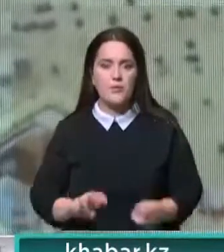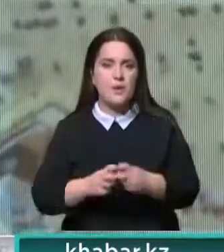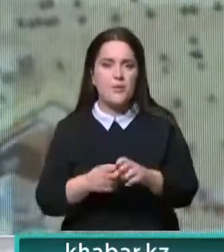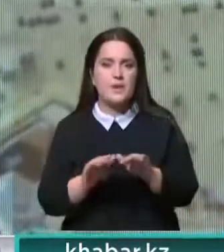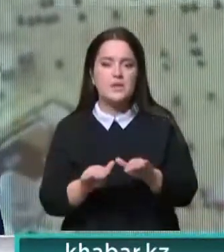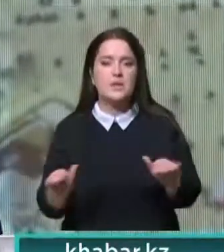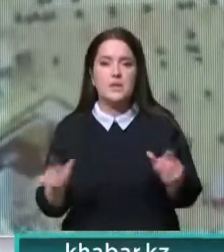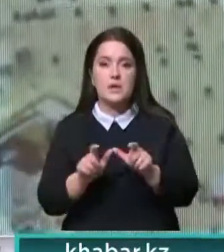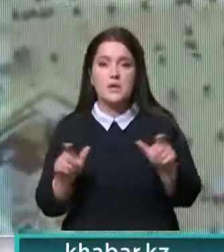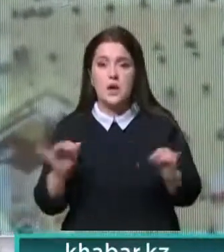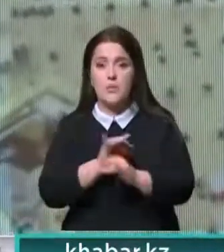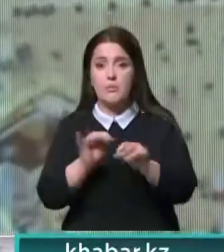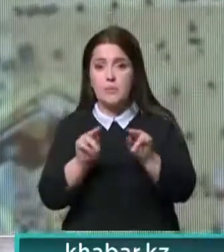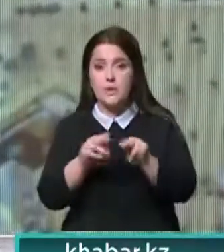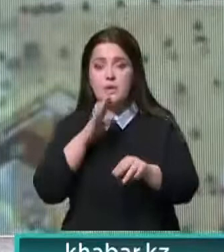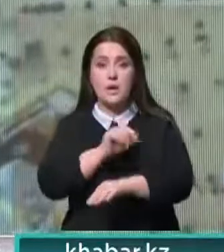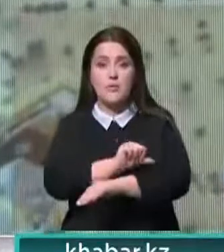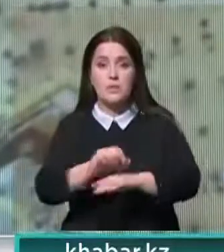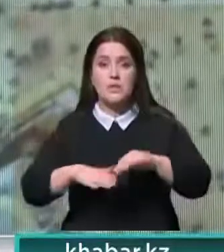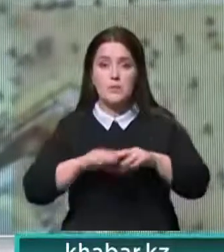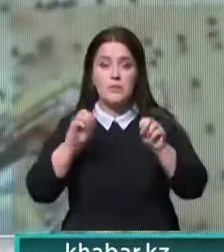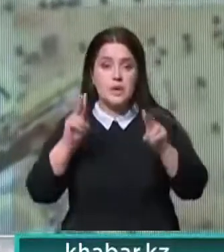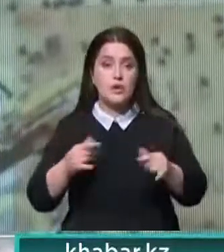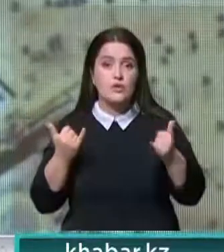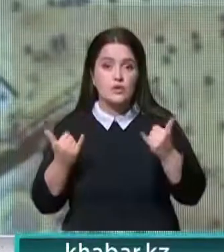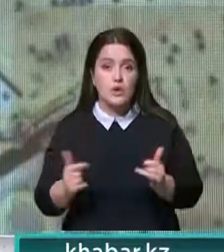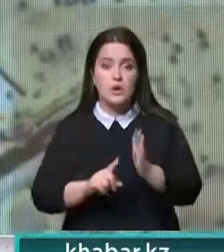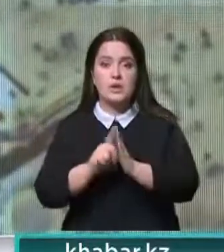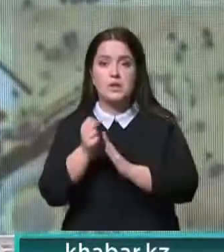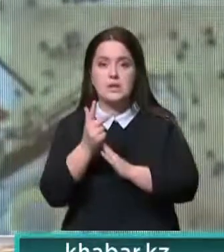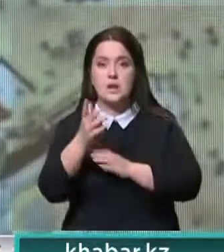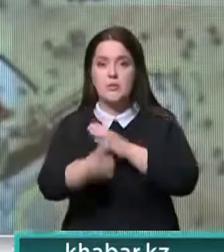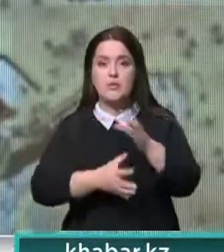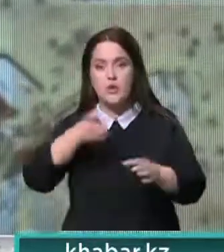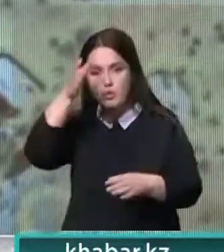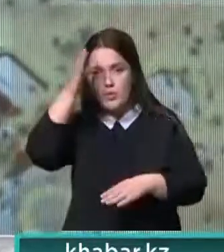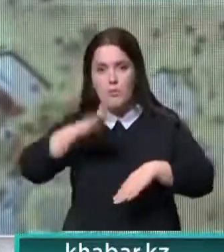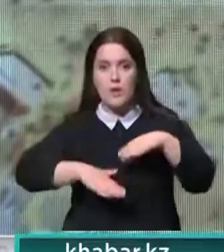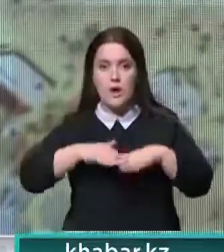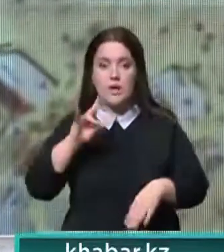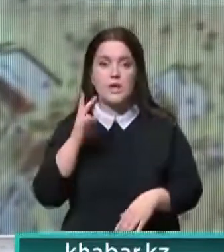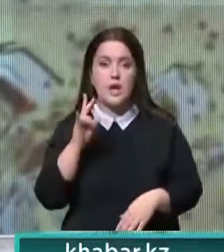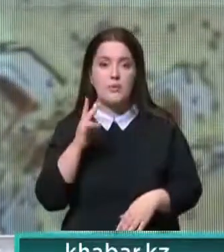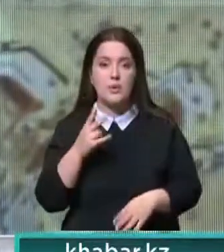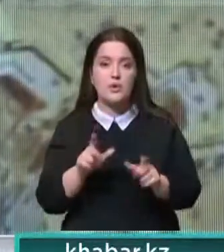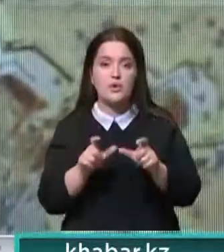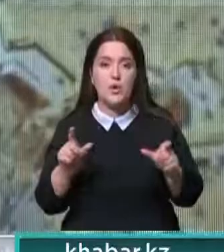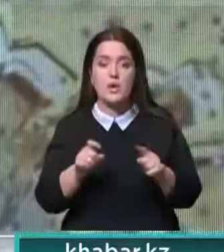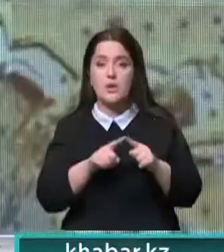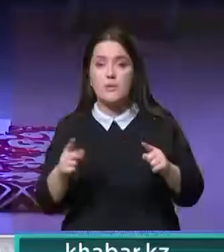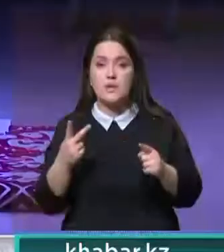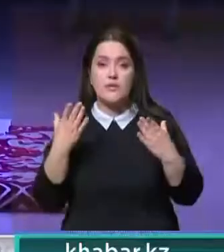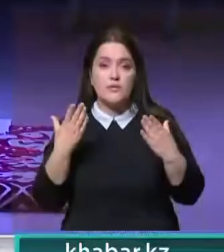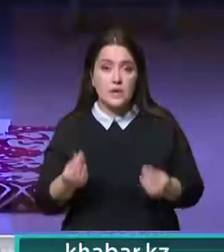Проблемы дошкольного образования обсудили педагоги и зарубежные эксперты. Сегодня в столице стартовала 13-я международная научно-практическая конференция Назарбаев интеллектуальной школы.